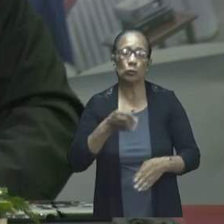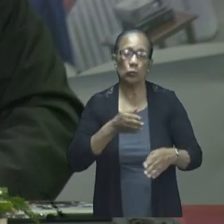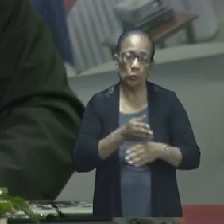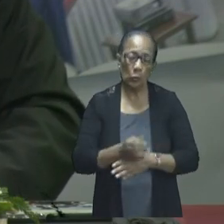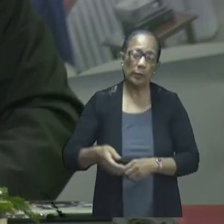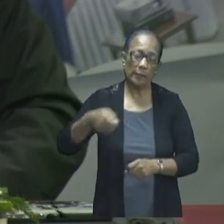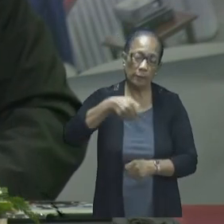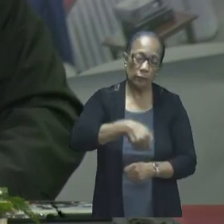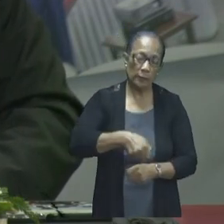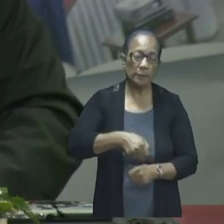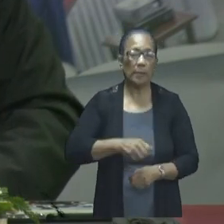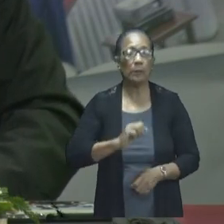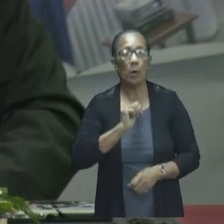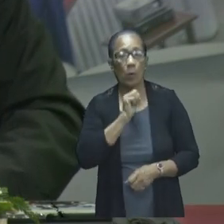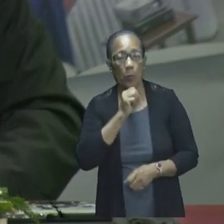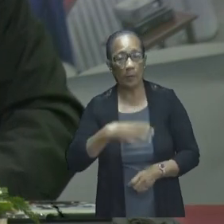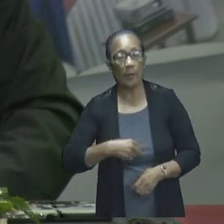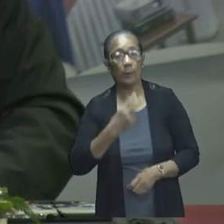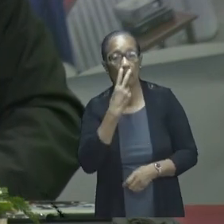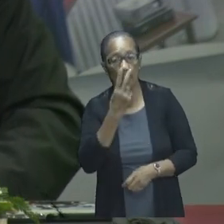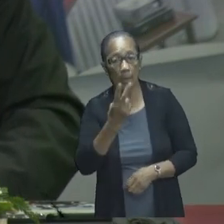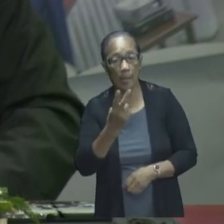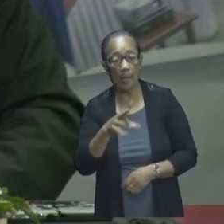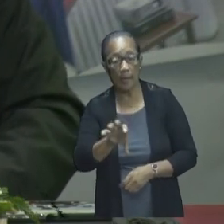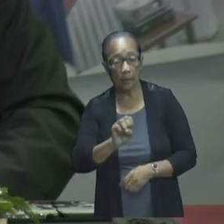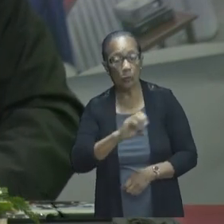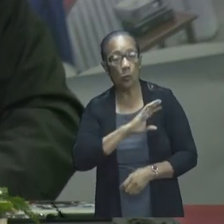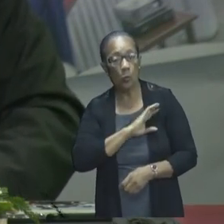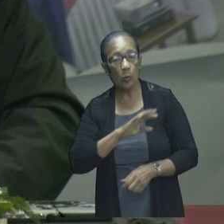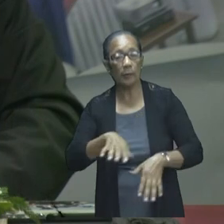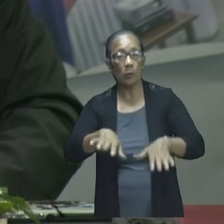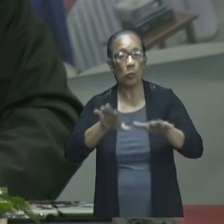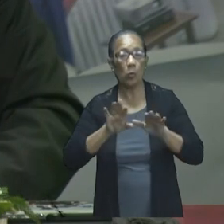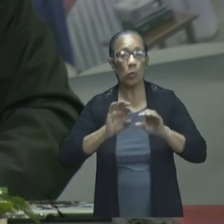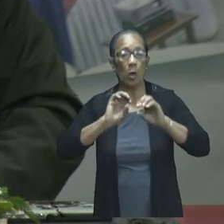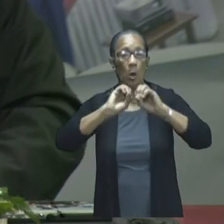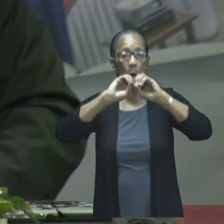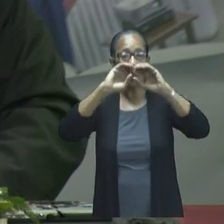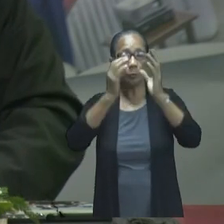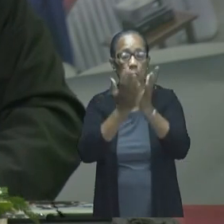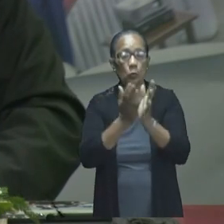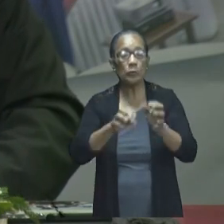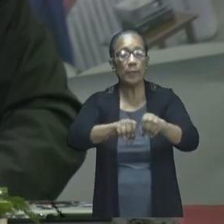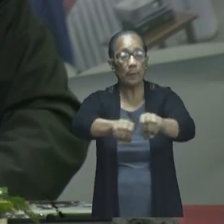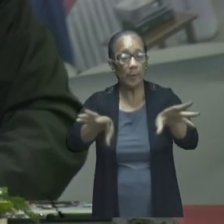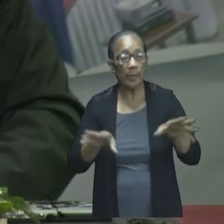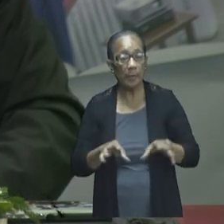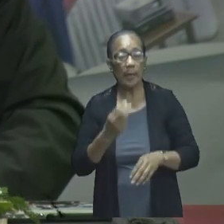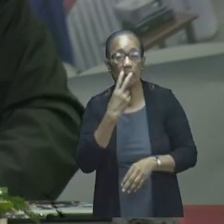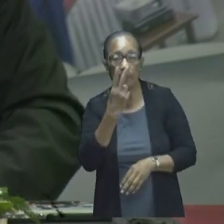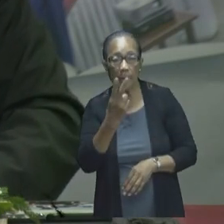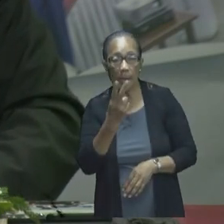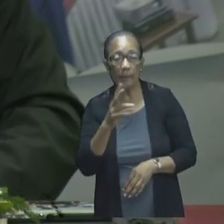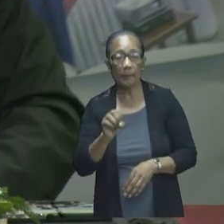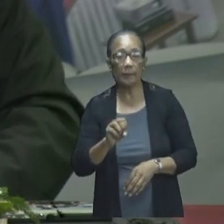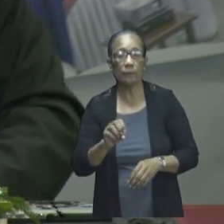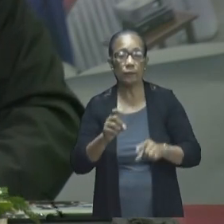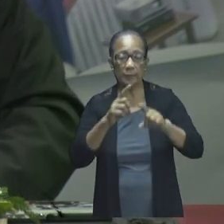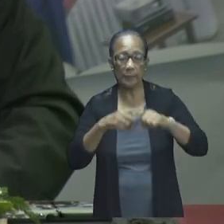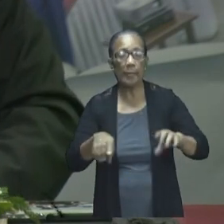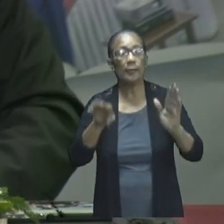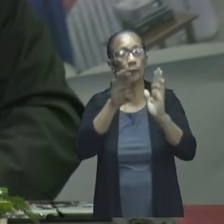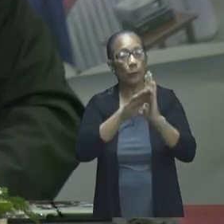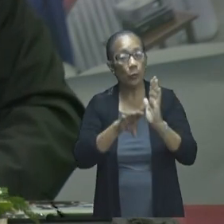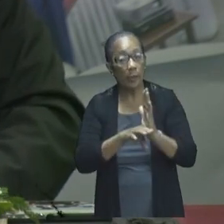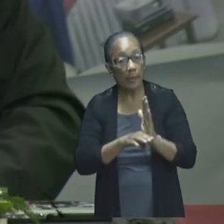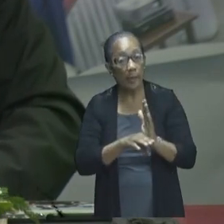ik wel merk en je merk boek in het parlement je merkt ook als social media je merk aan verschillende programma's het is dan zeer